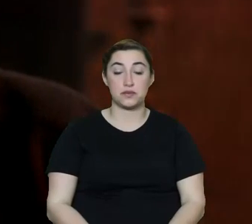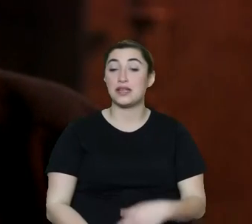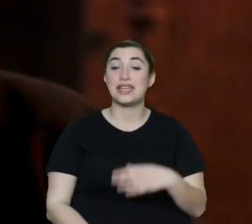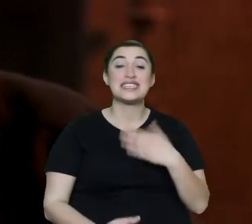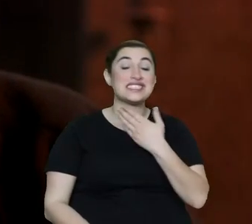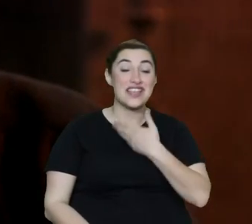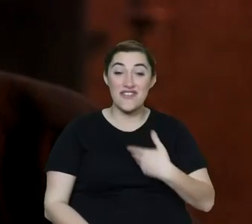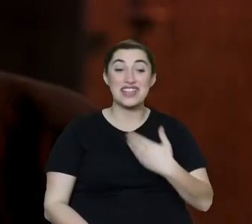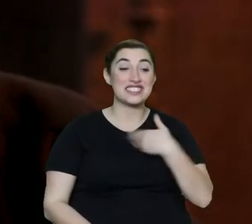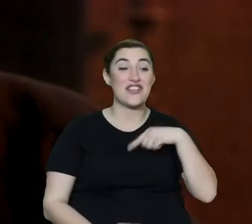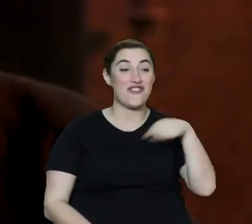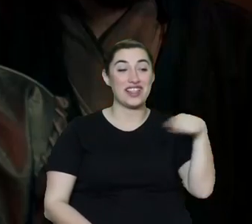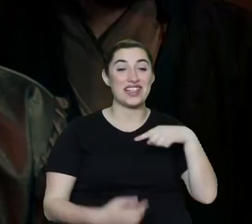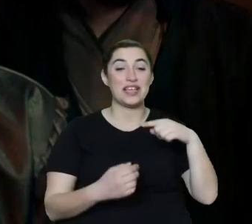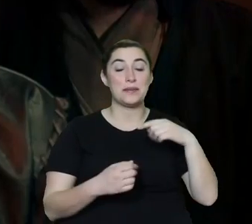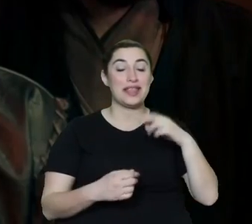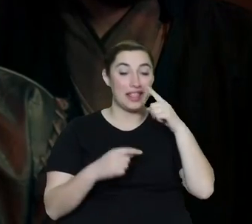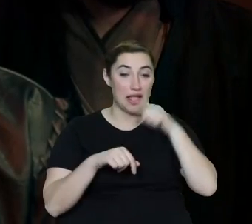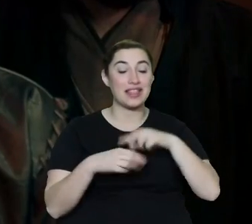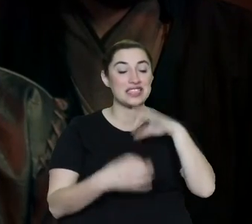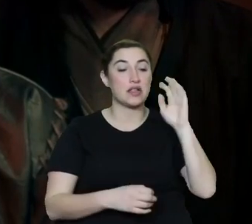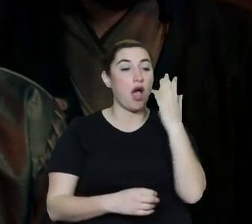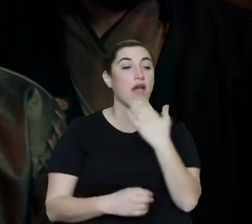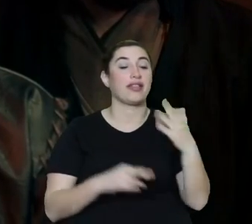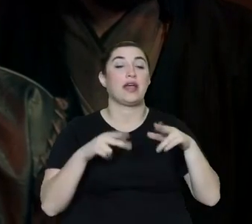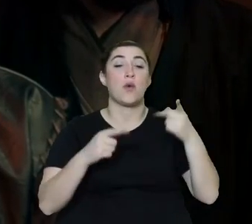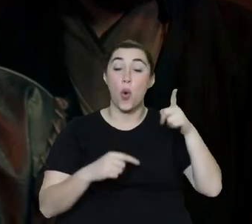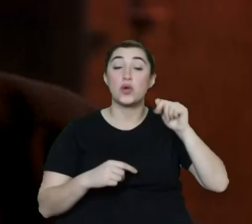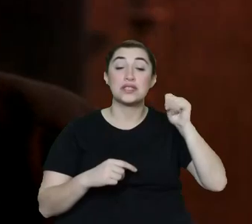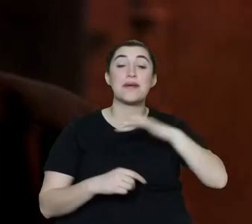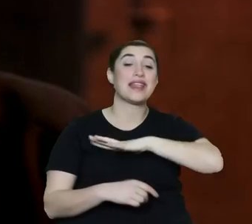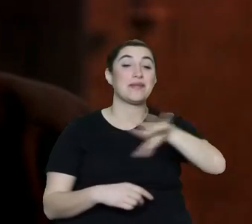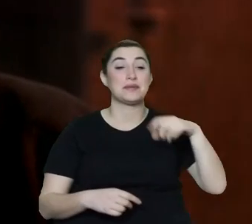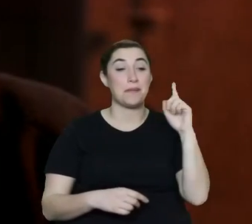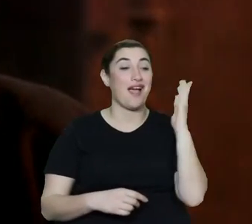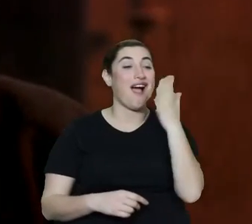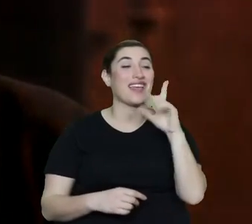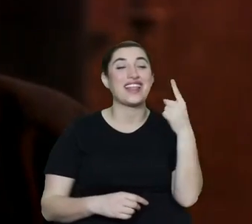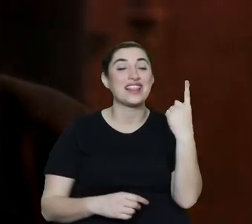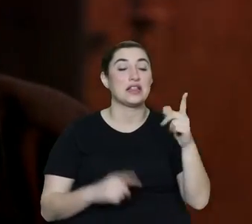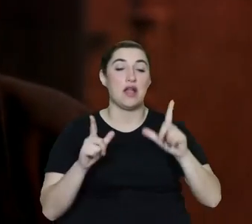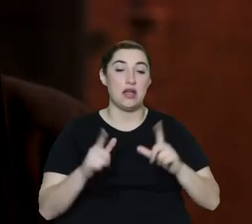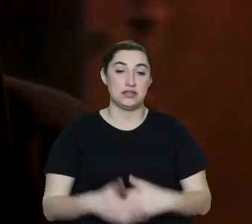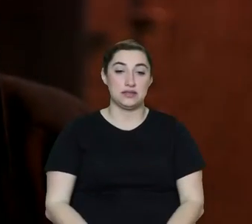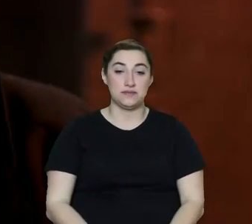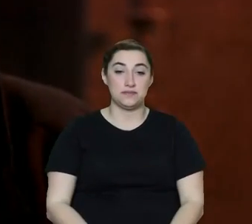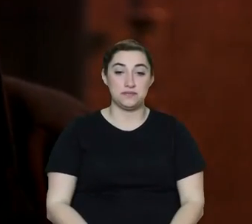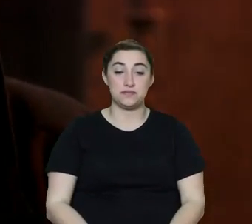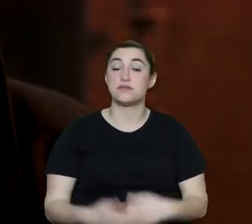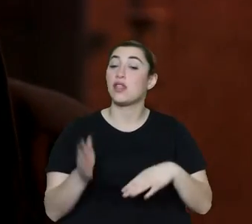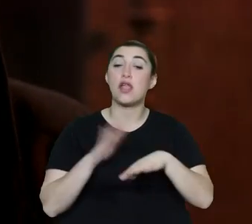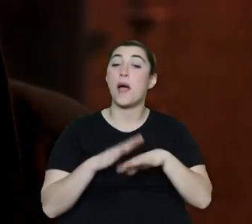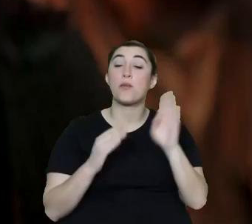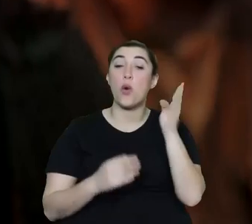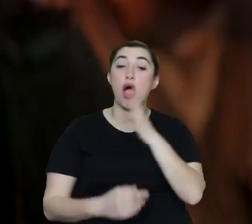Mümin, müminin aynasıdır. O vakit hepimize birer aynalı lazımdır. Ne